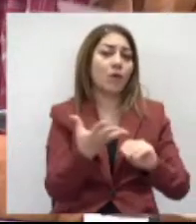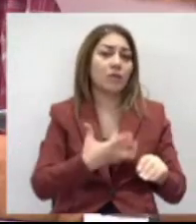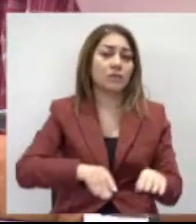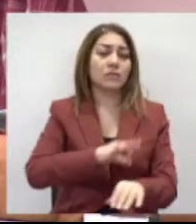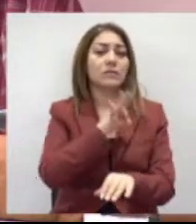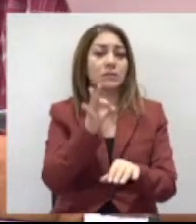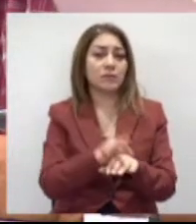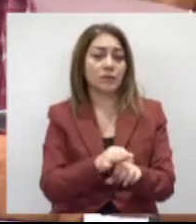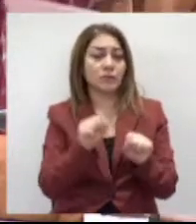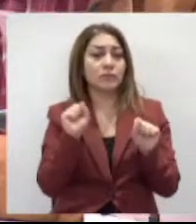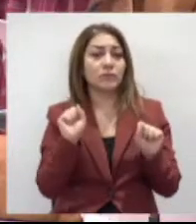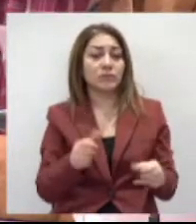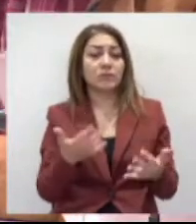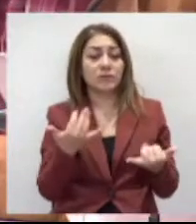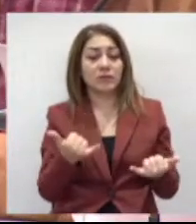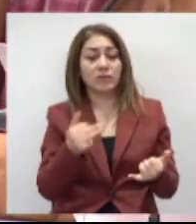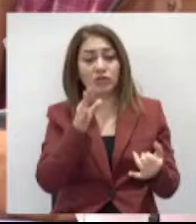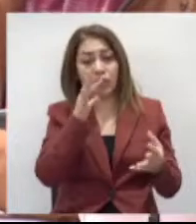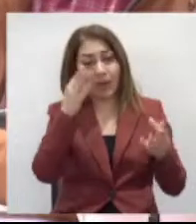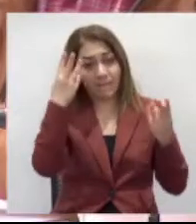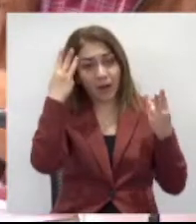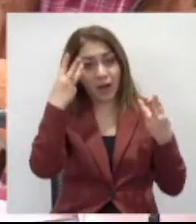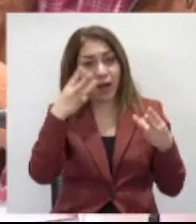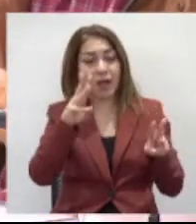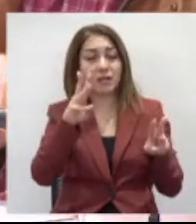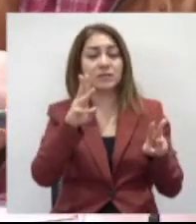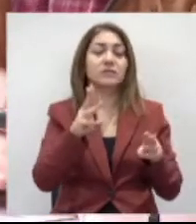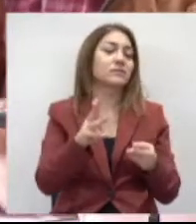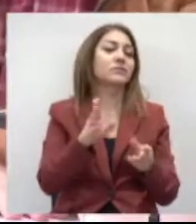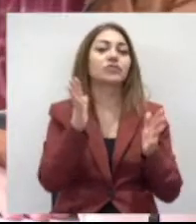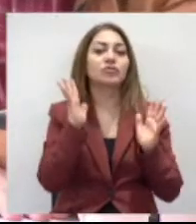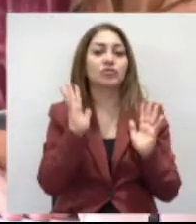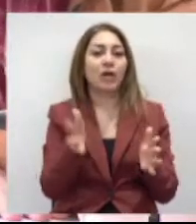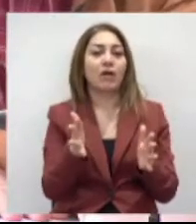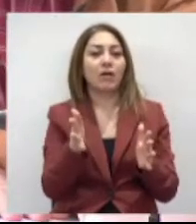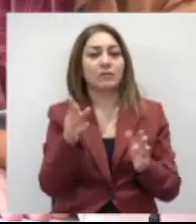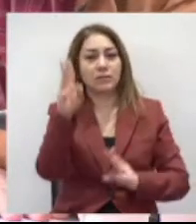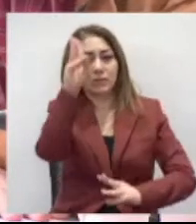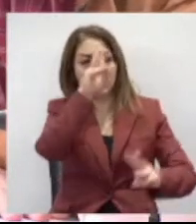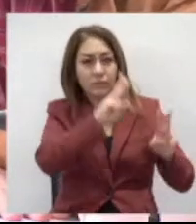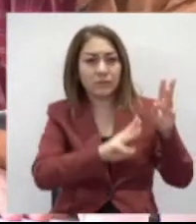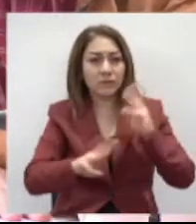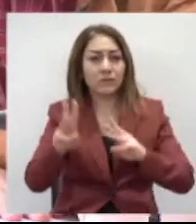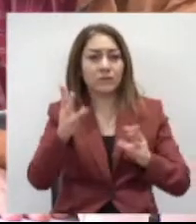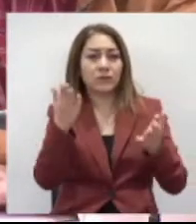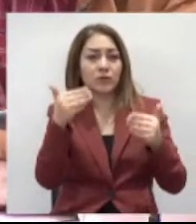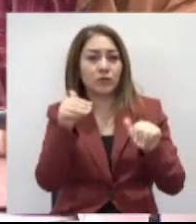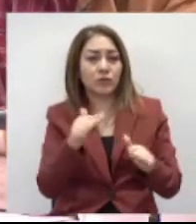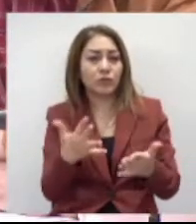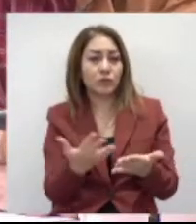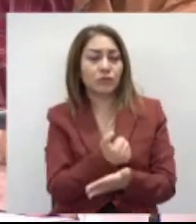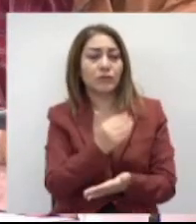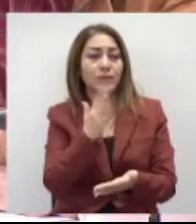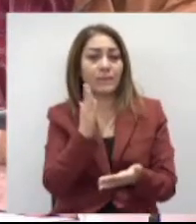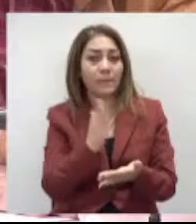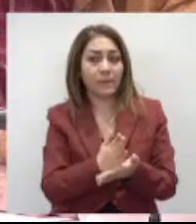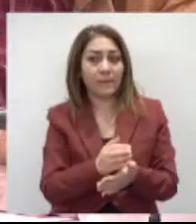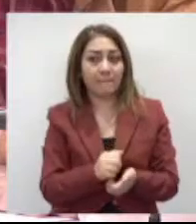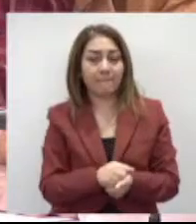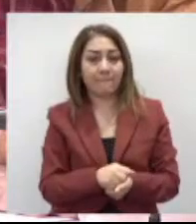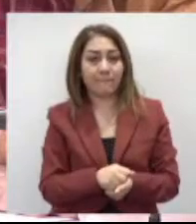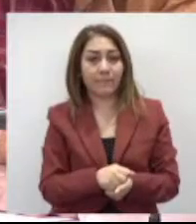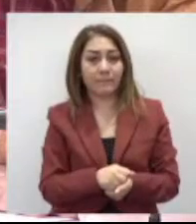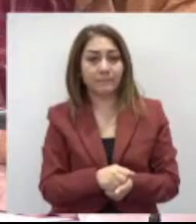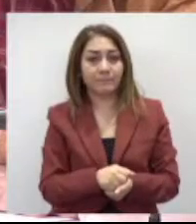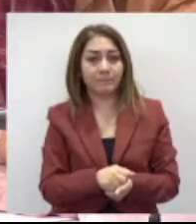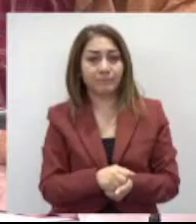եւ այսօրվա ժամանակակից բազմաթիվ լուծումներ կան, որոնք դուրս են